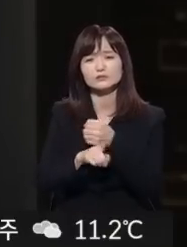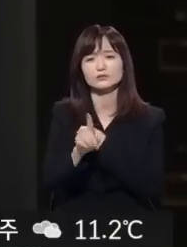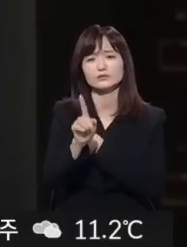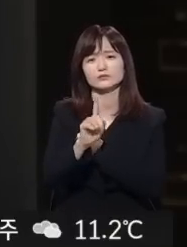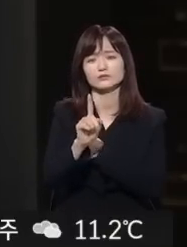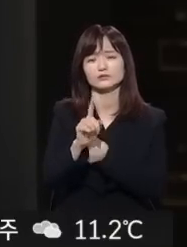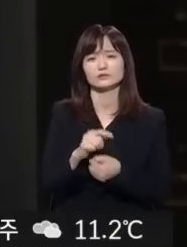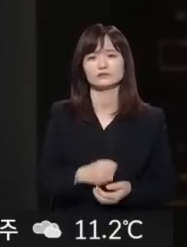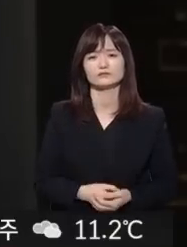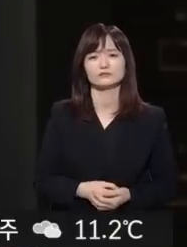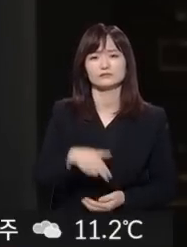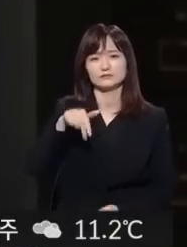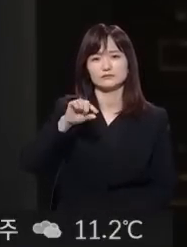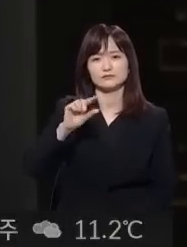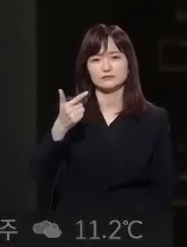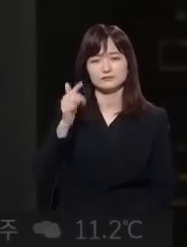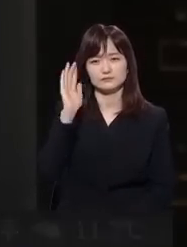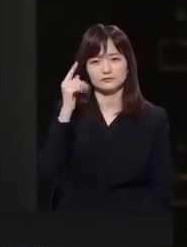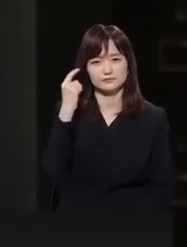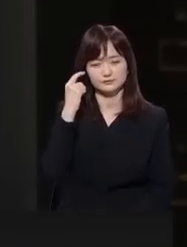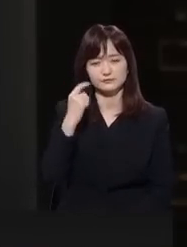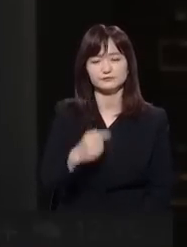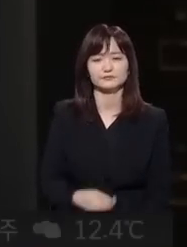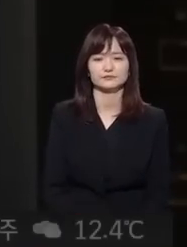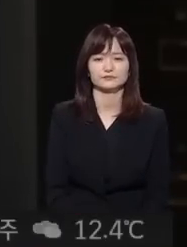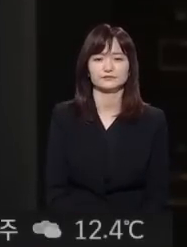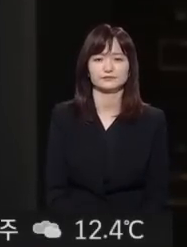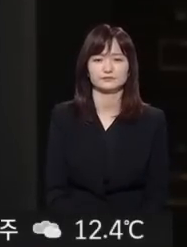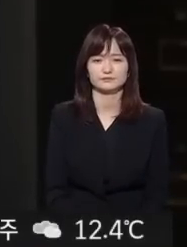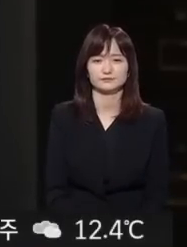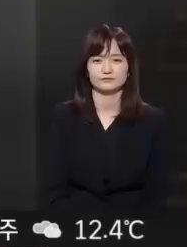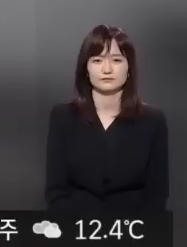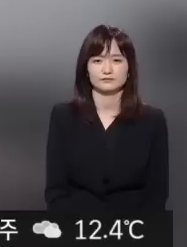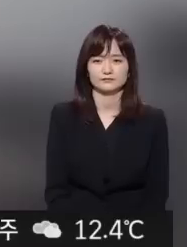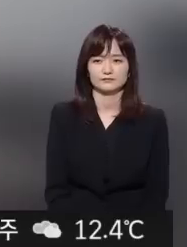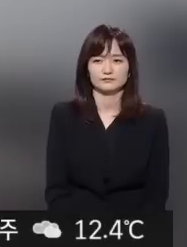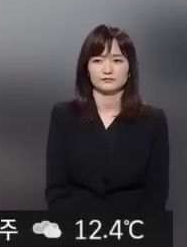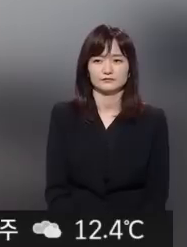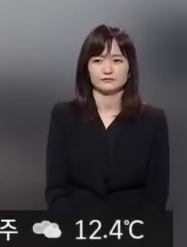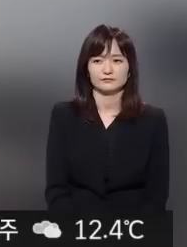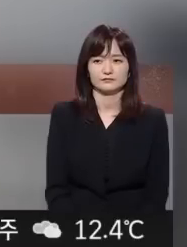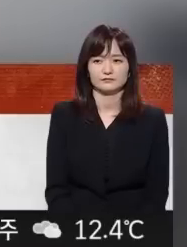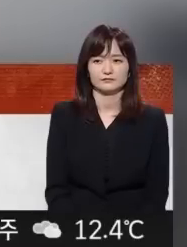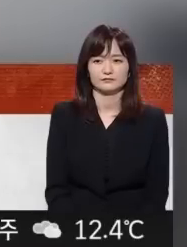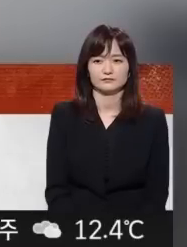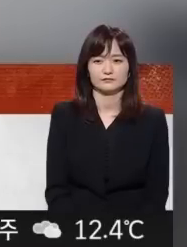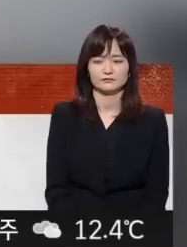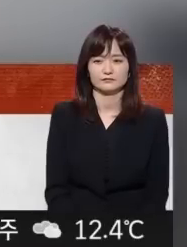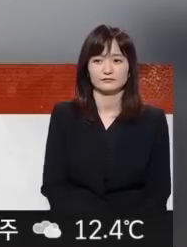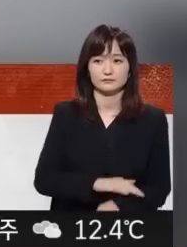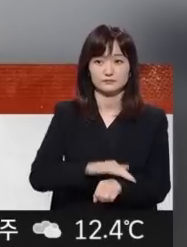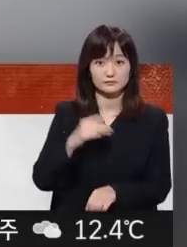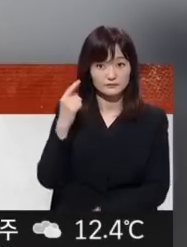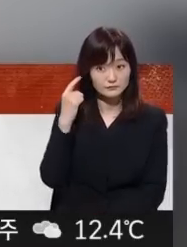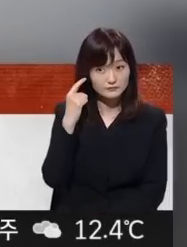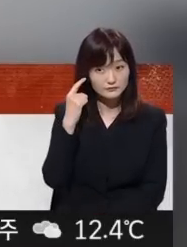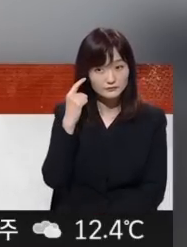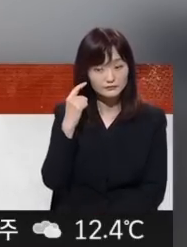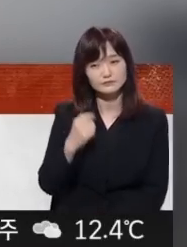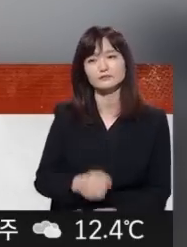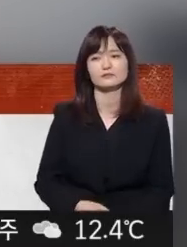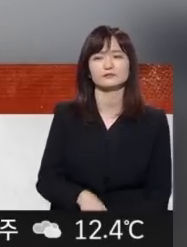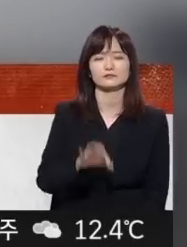건지 그 이유를 전시회 얘기로 직접 한번 들어보시죠 잘 들려요